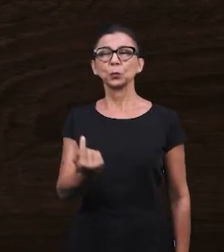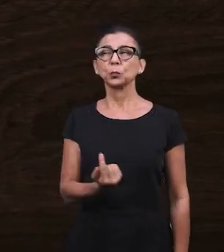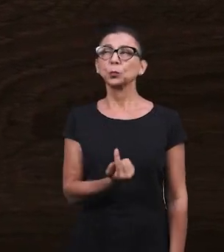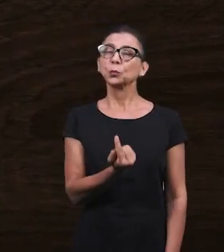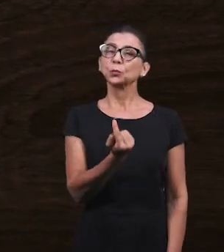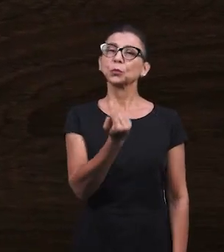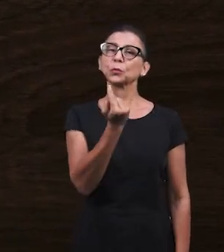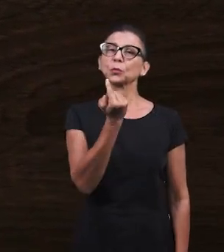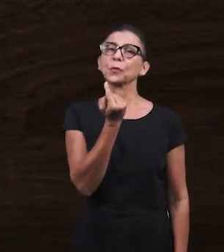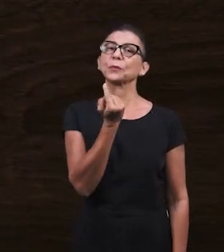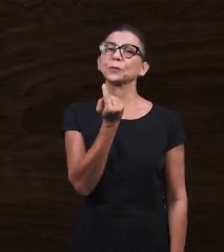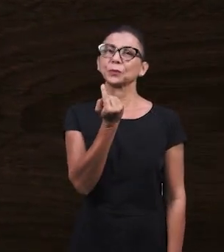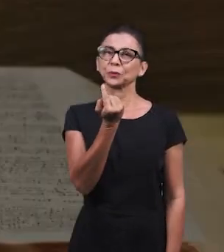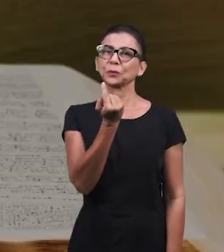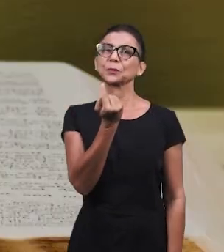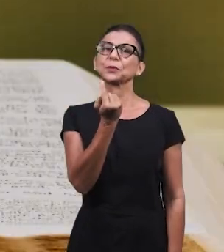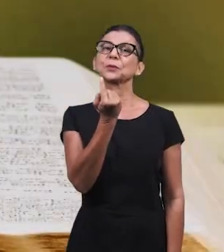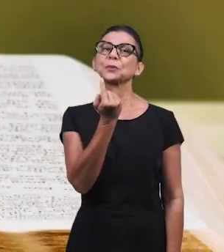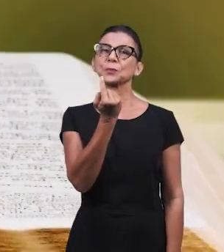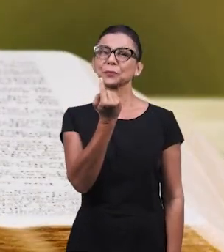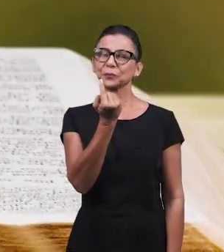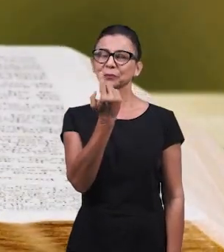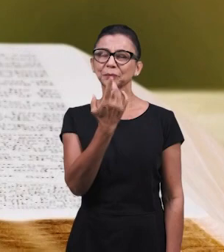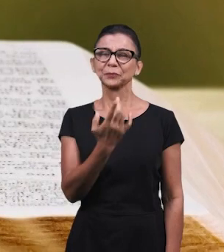дай нам наставление Твое